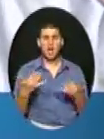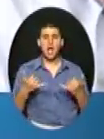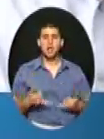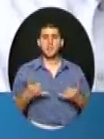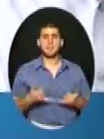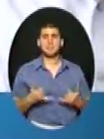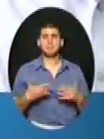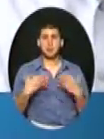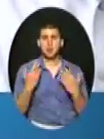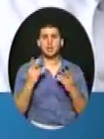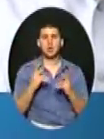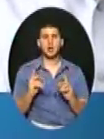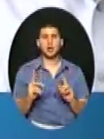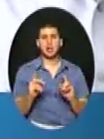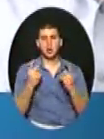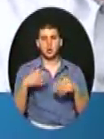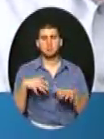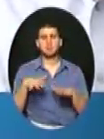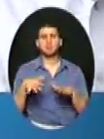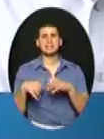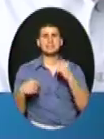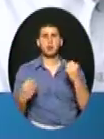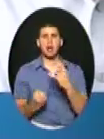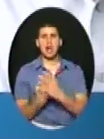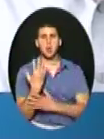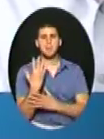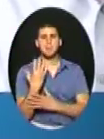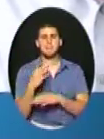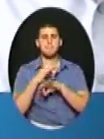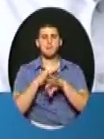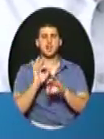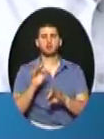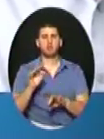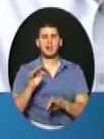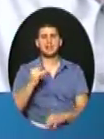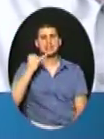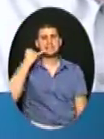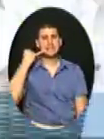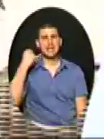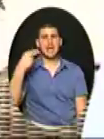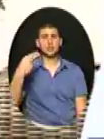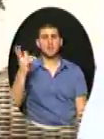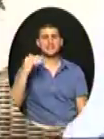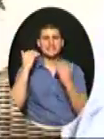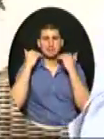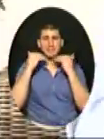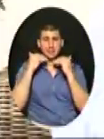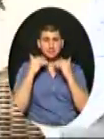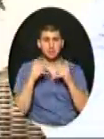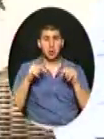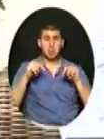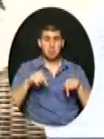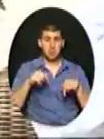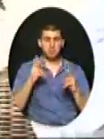היום הזה עלולה היייתה לקום בישראל ממשלת שמאל בהובלתו של יצחק הרצוג וציפי ליבני פה